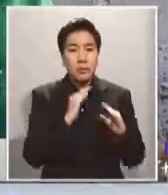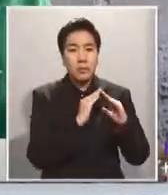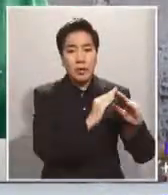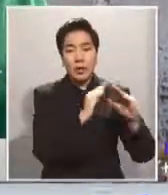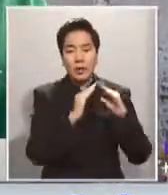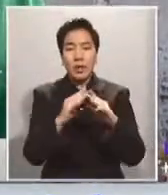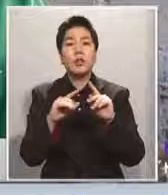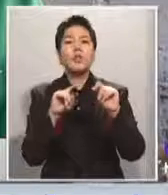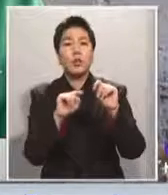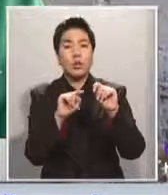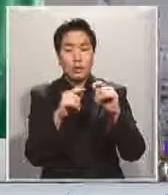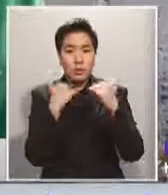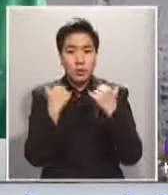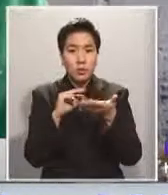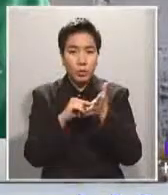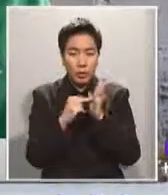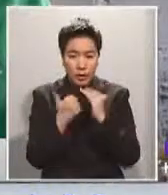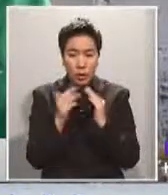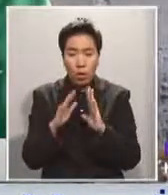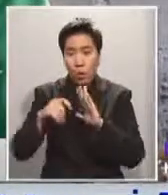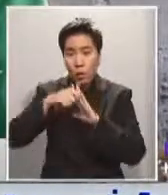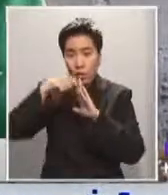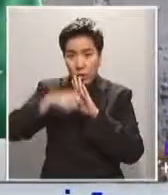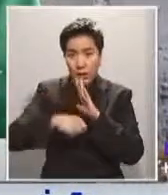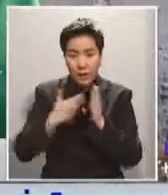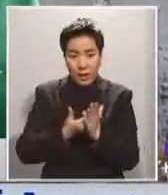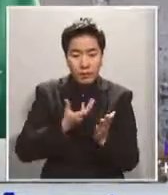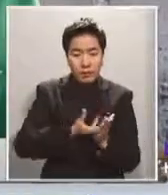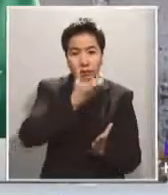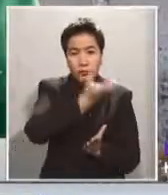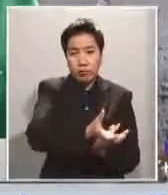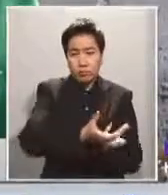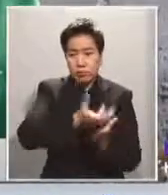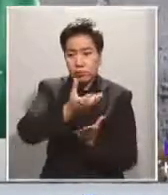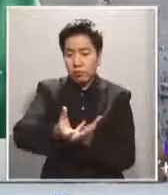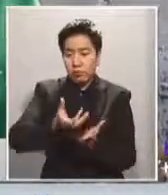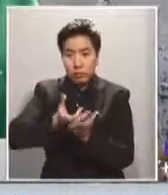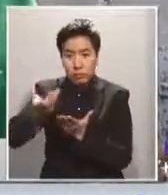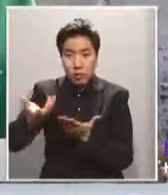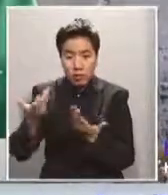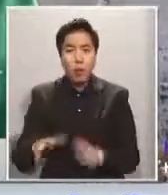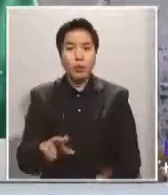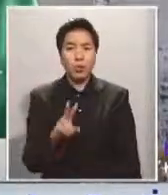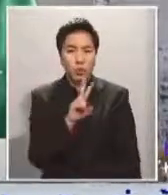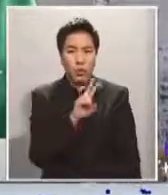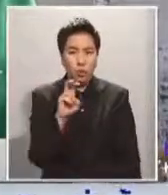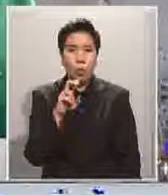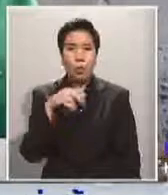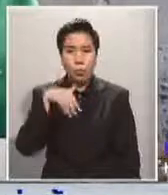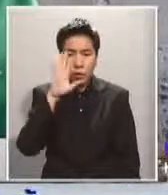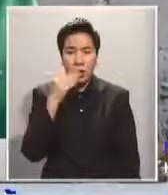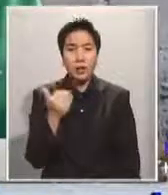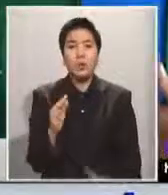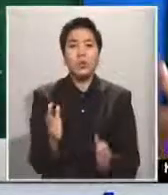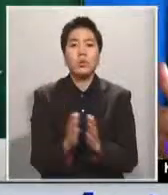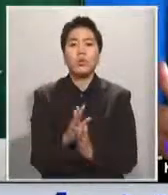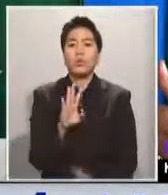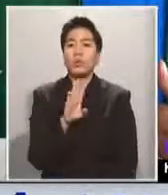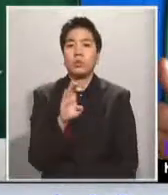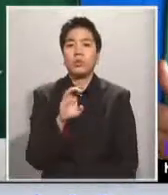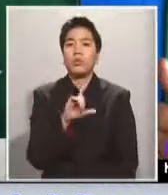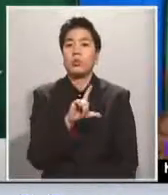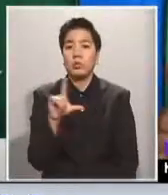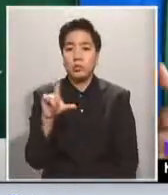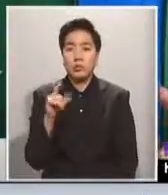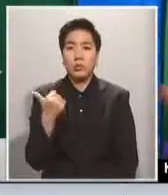ำบลทีนี้โคราชได้จ่ายไปตอนนี้จำนวน200กว่าตำบลแล้วเป็นเงินเกือบ400ล้านนะครับ